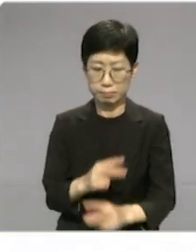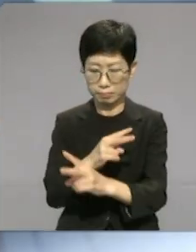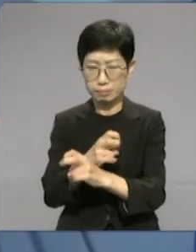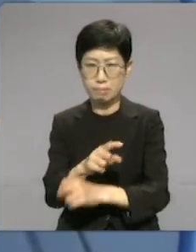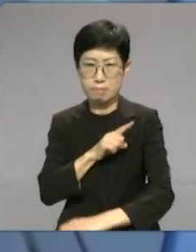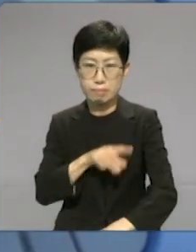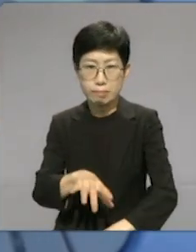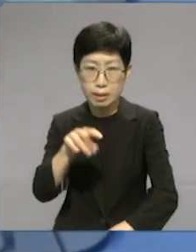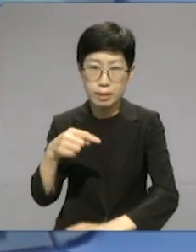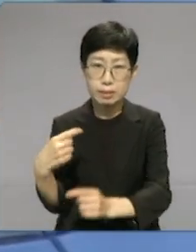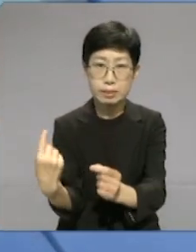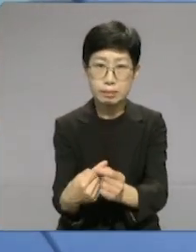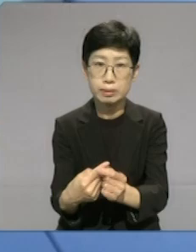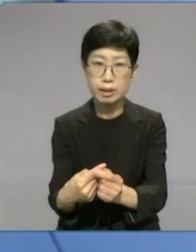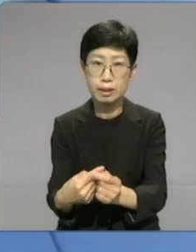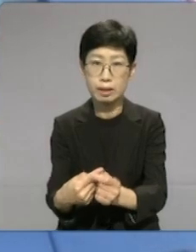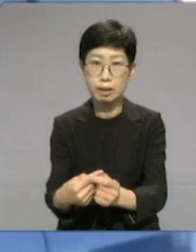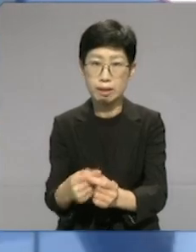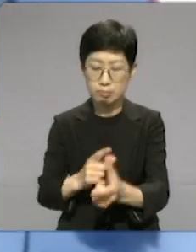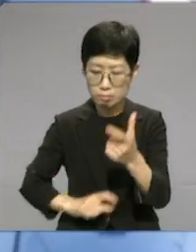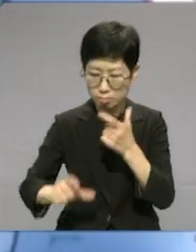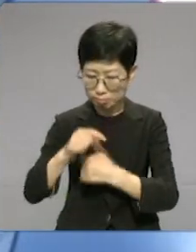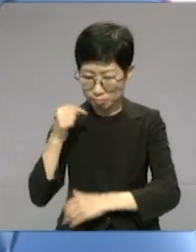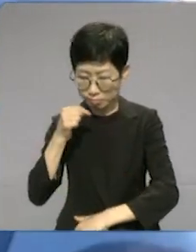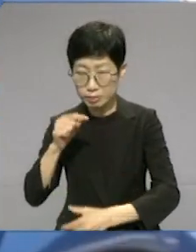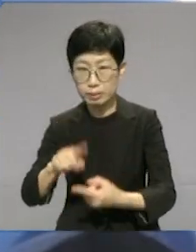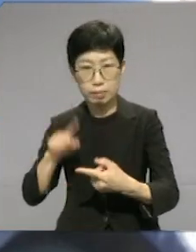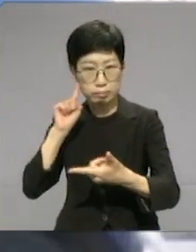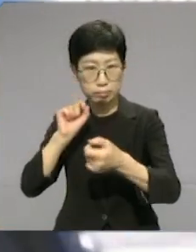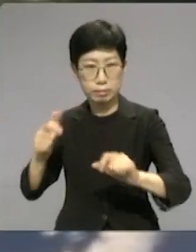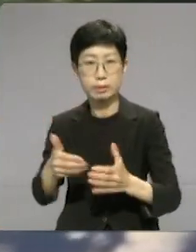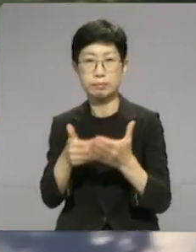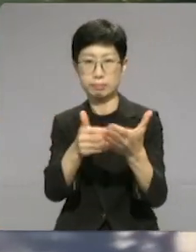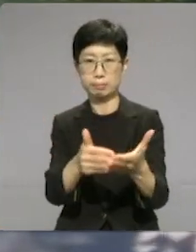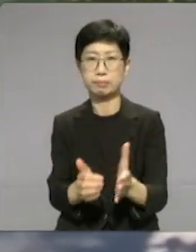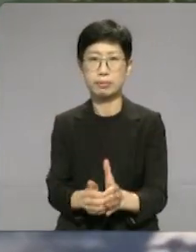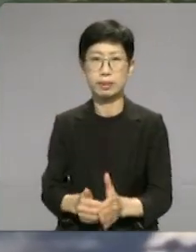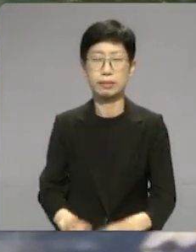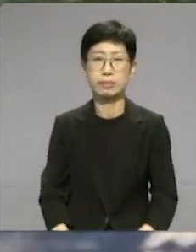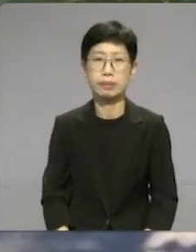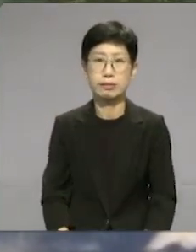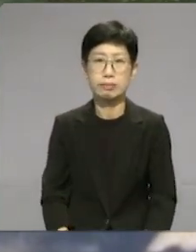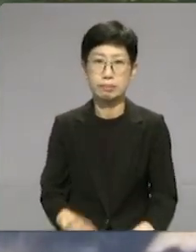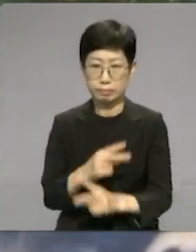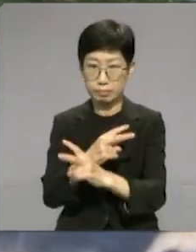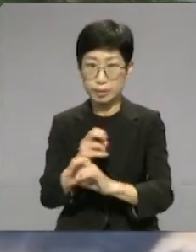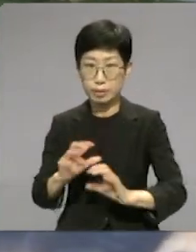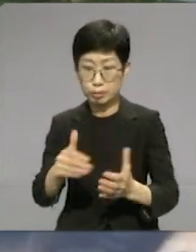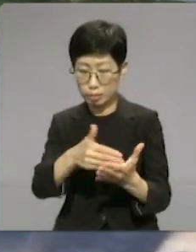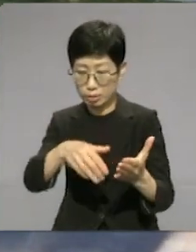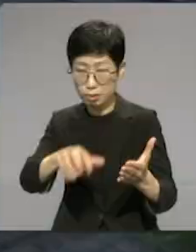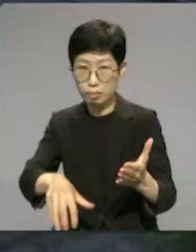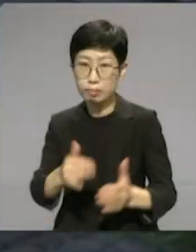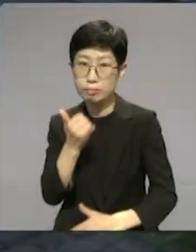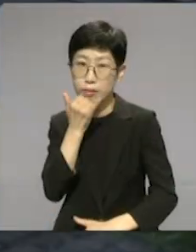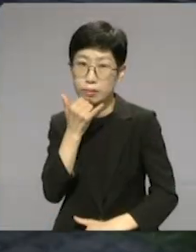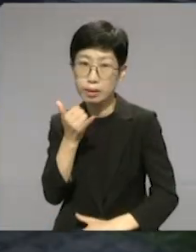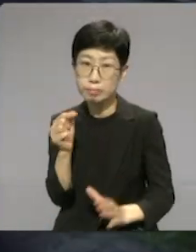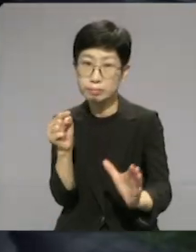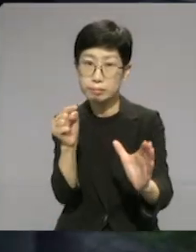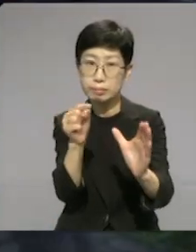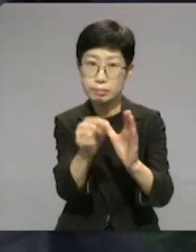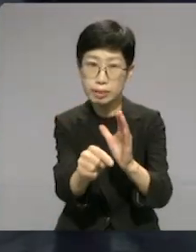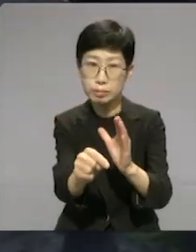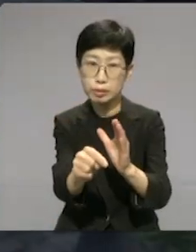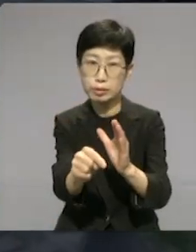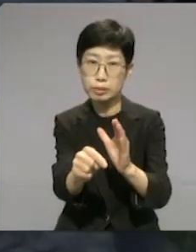가장 먼저 독일의 국경 강화 조치에 이의를 제기하고 나섰습니다. 오스트리아 국경은 독일로 향하는 난민들의 주요